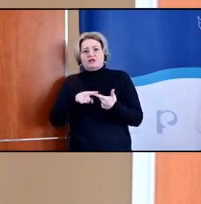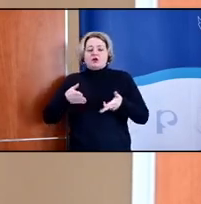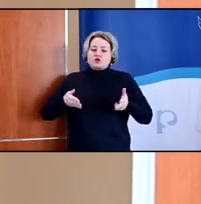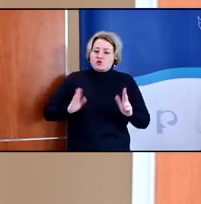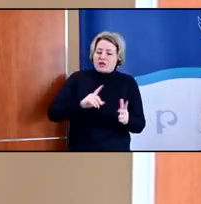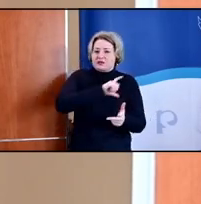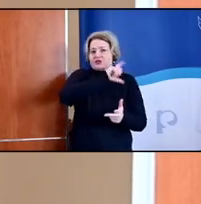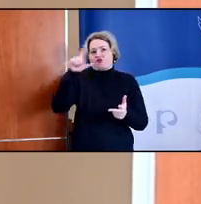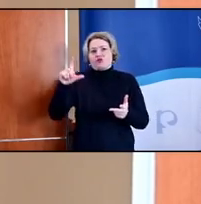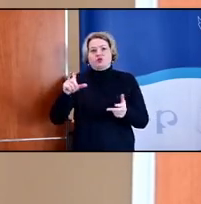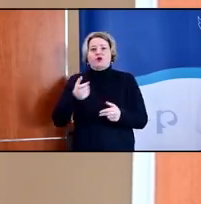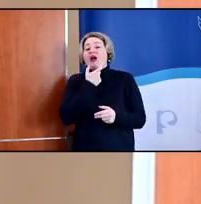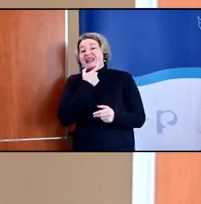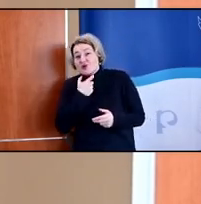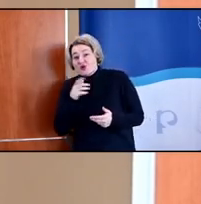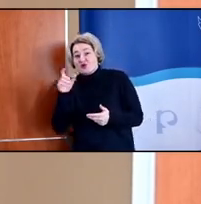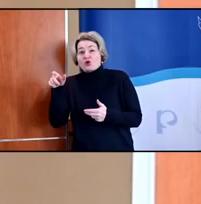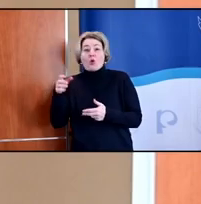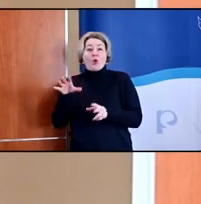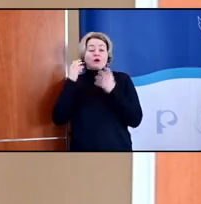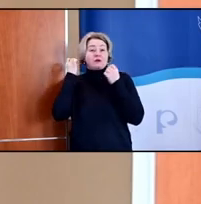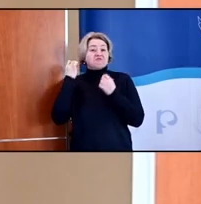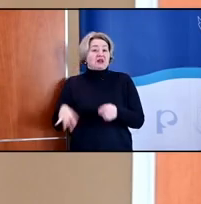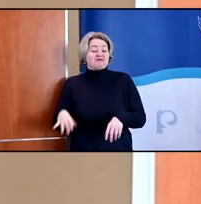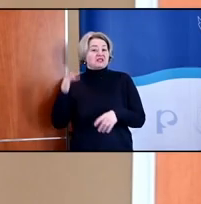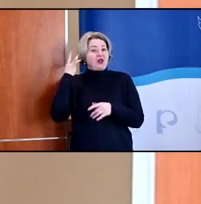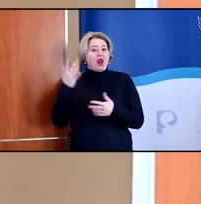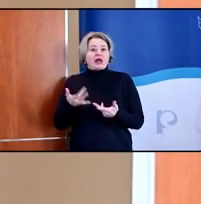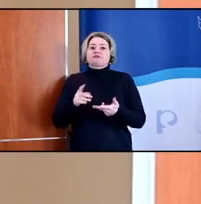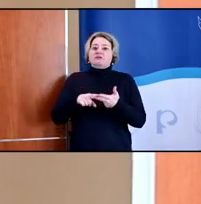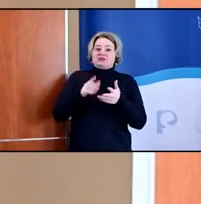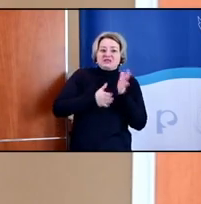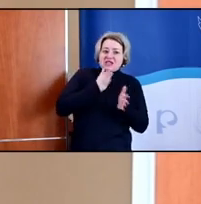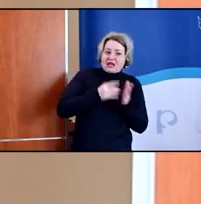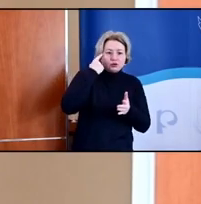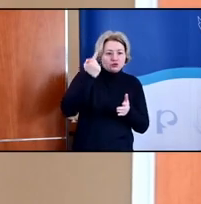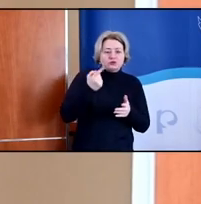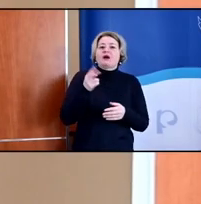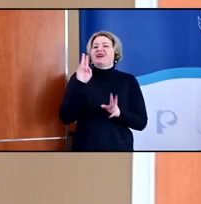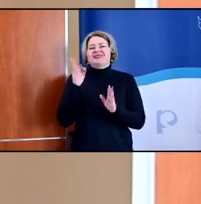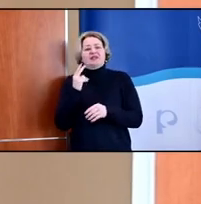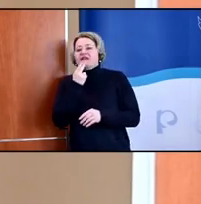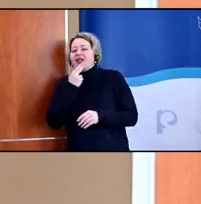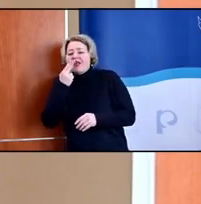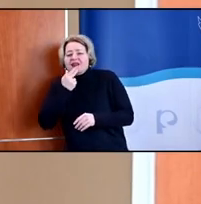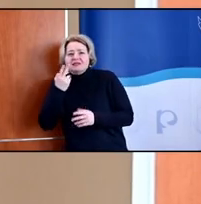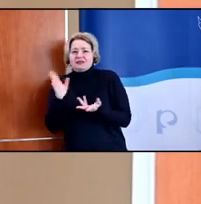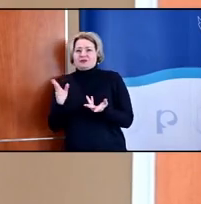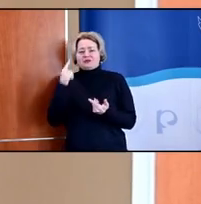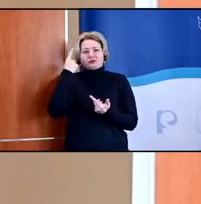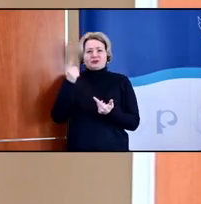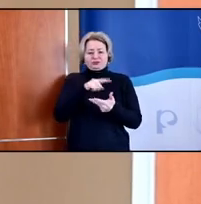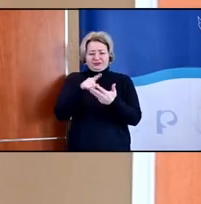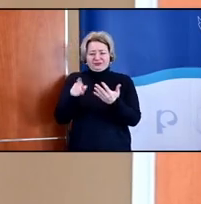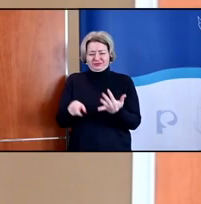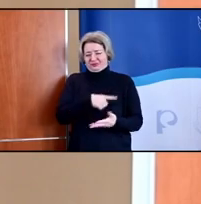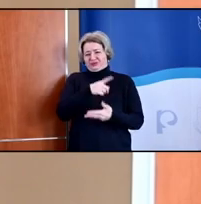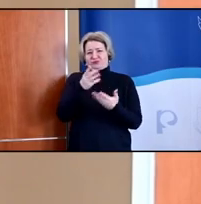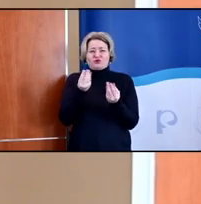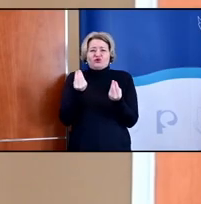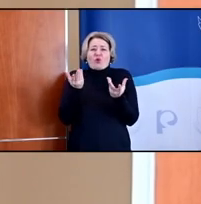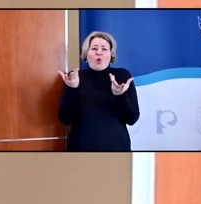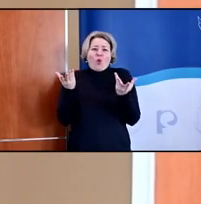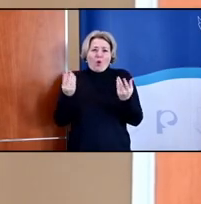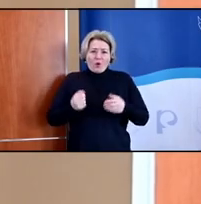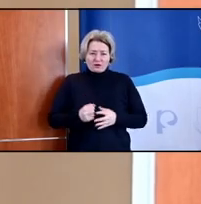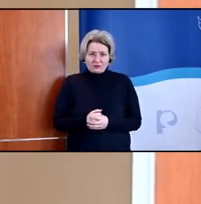kezdve van aki időskor ára vesztette el a hallását van aki ismeri a jelnyelvet van aki csak szájról olvas nem csak de hogy van aki szájról olvas tehát